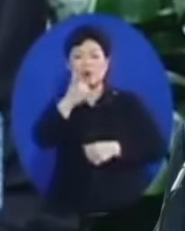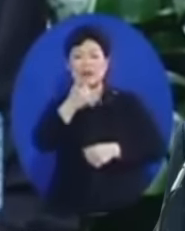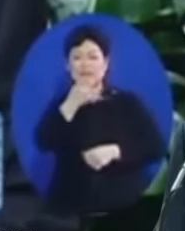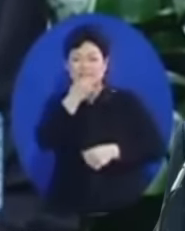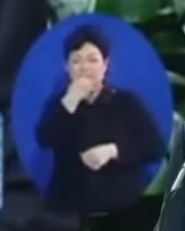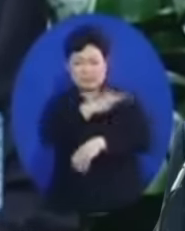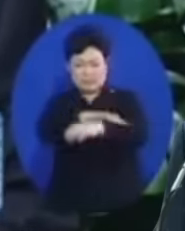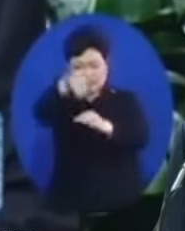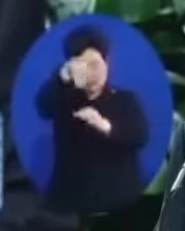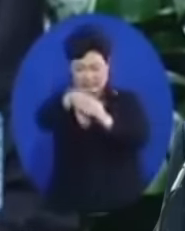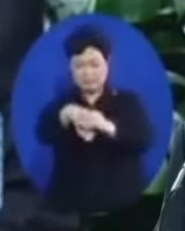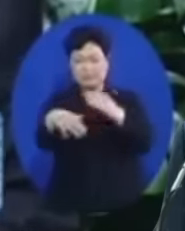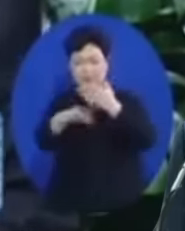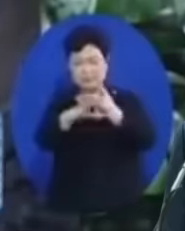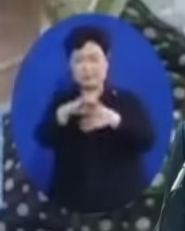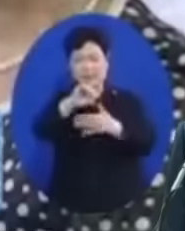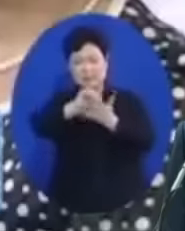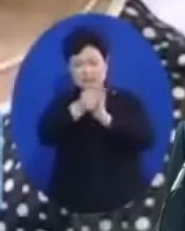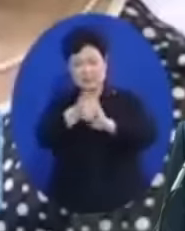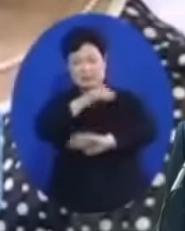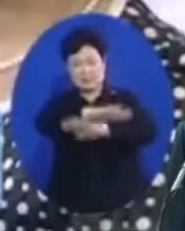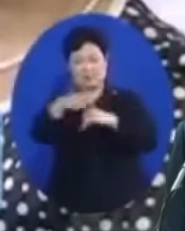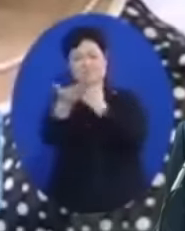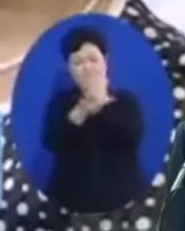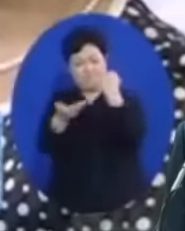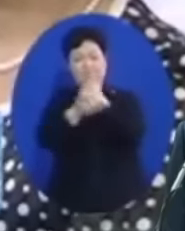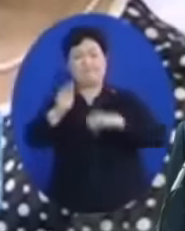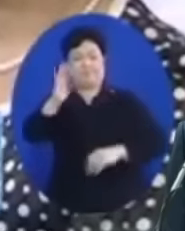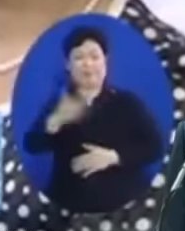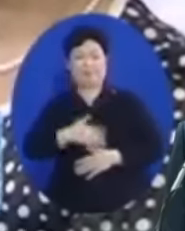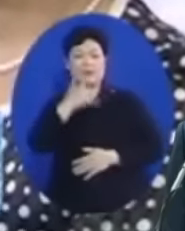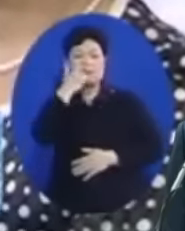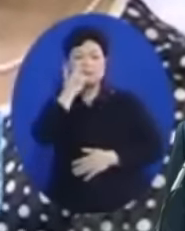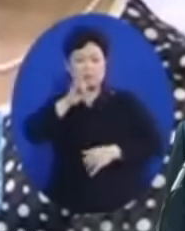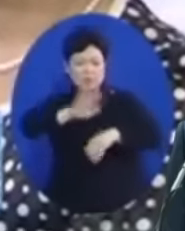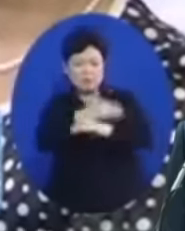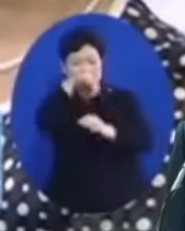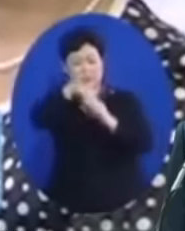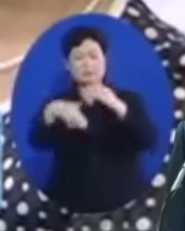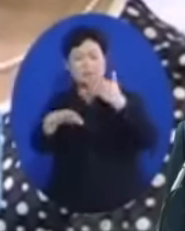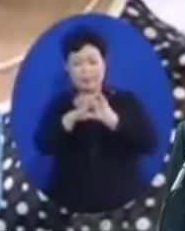잘 심어야 자식들이 잘 거두게 되는 것이지 부모가 잘못